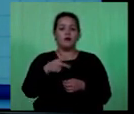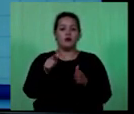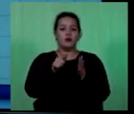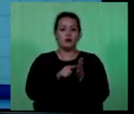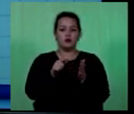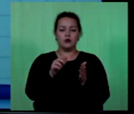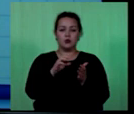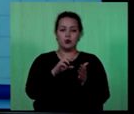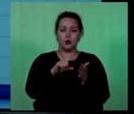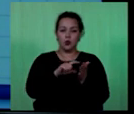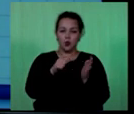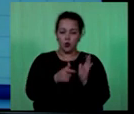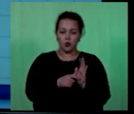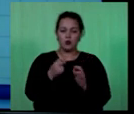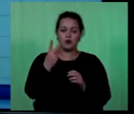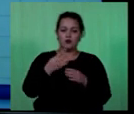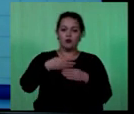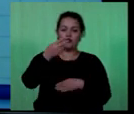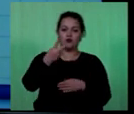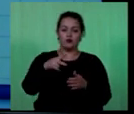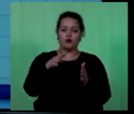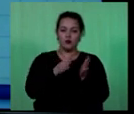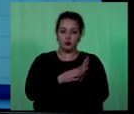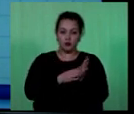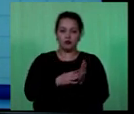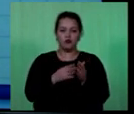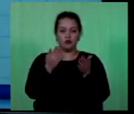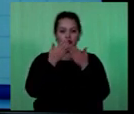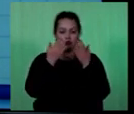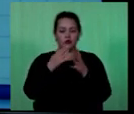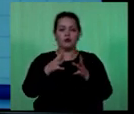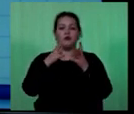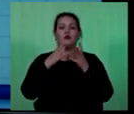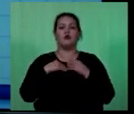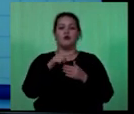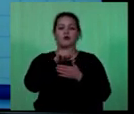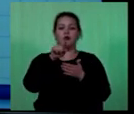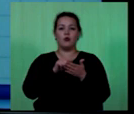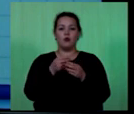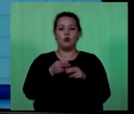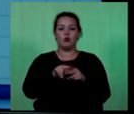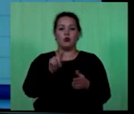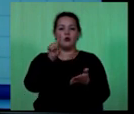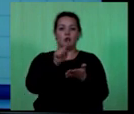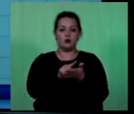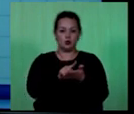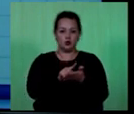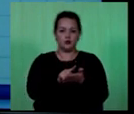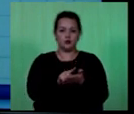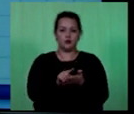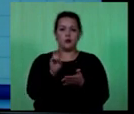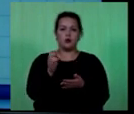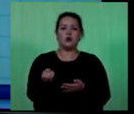на втором этаже 29 читаем вместе вопрос данной задачи на